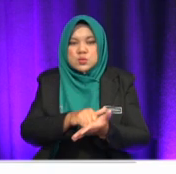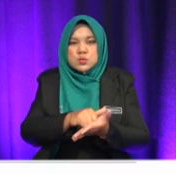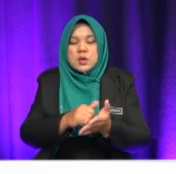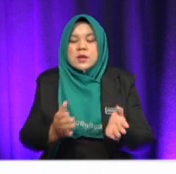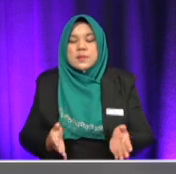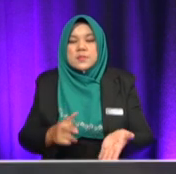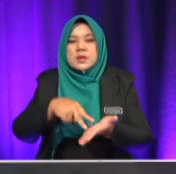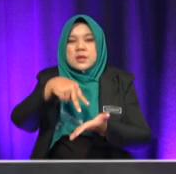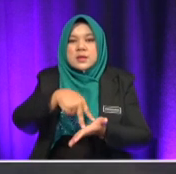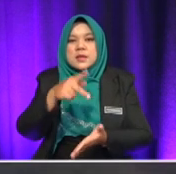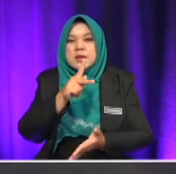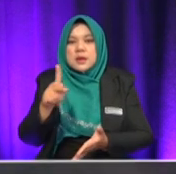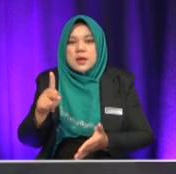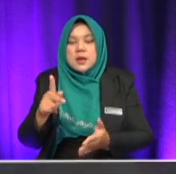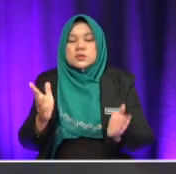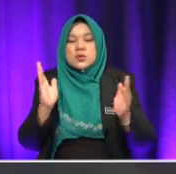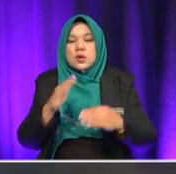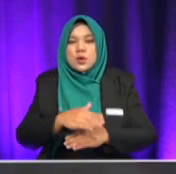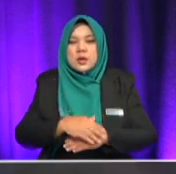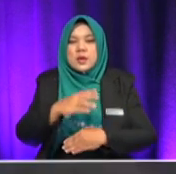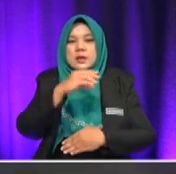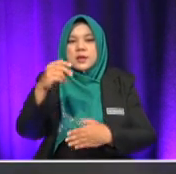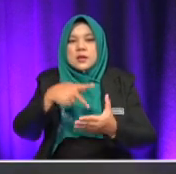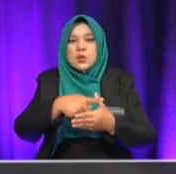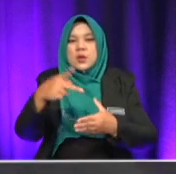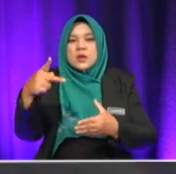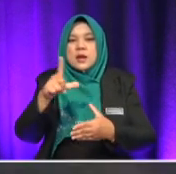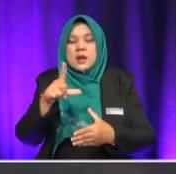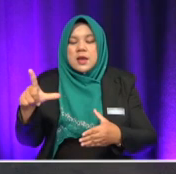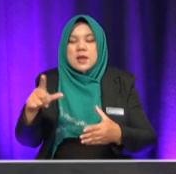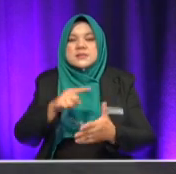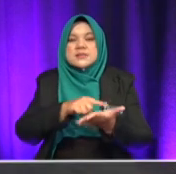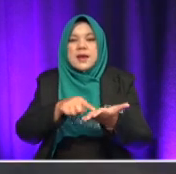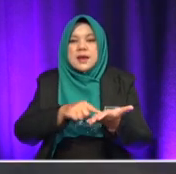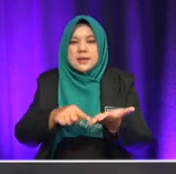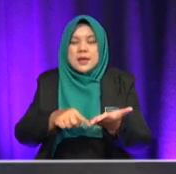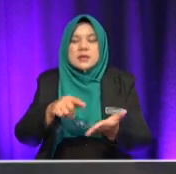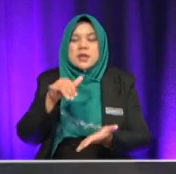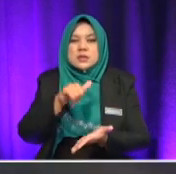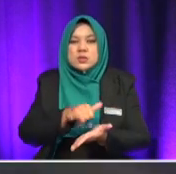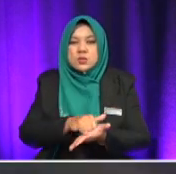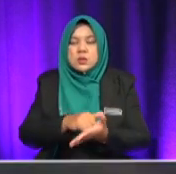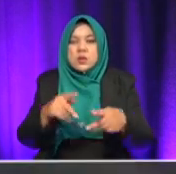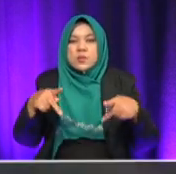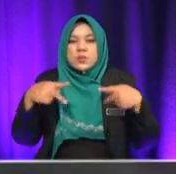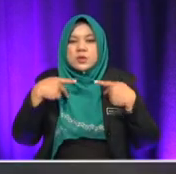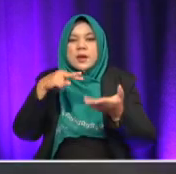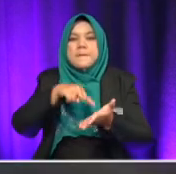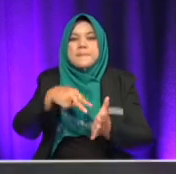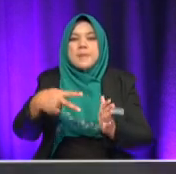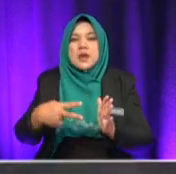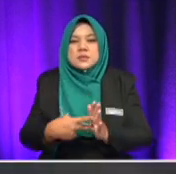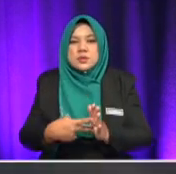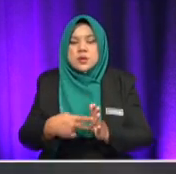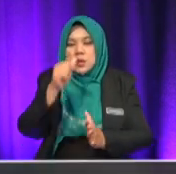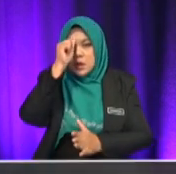dan keluarkanlah zakat oke itu dia punya maksud dia jadi jelas dekat sini Allah